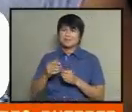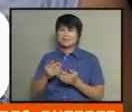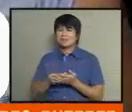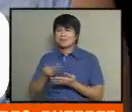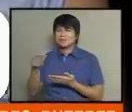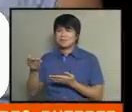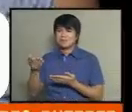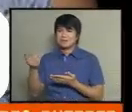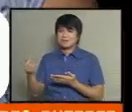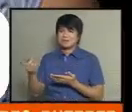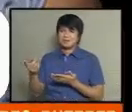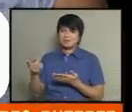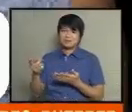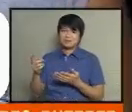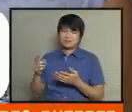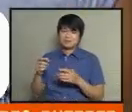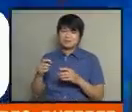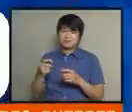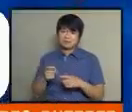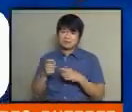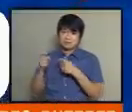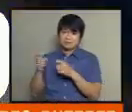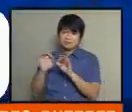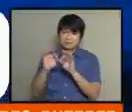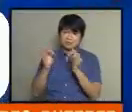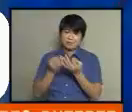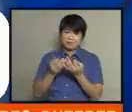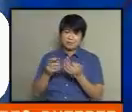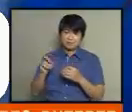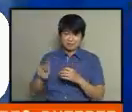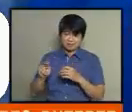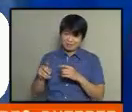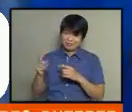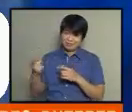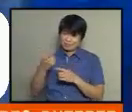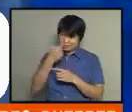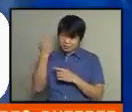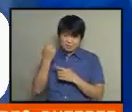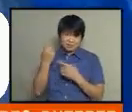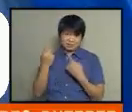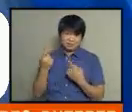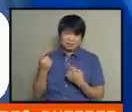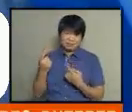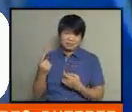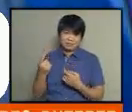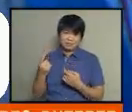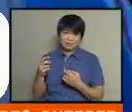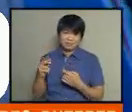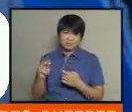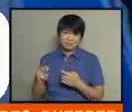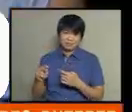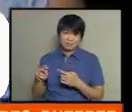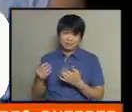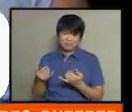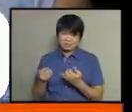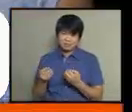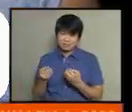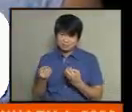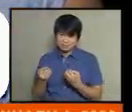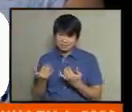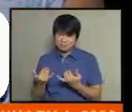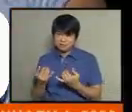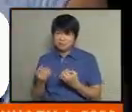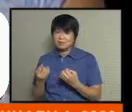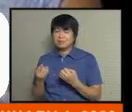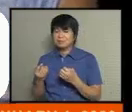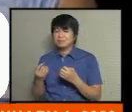mga pangregalo sa pamilya namin. Kasi kailangan talaga namin po kasi ngayon lang po ka talaga kami kumikita ng medyo-medyo